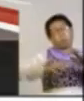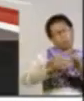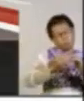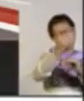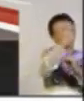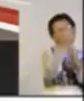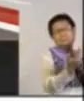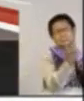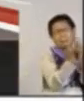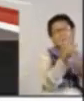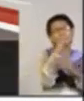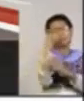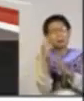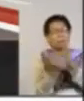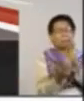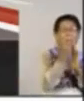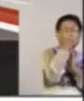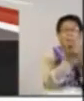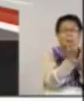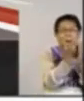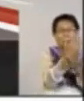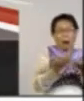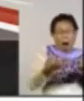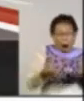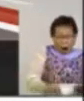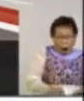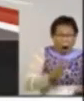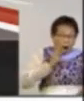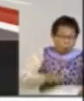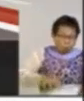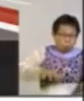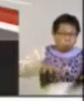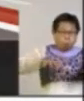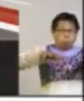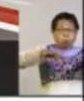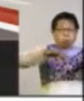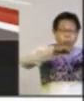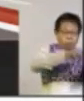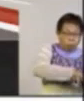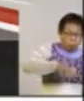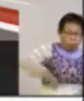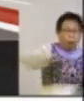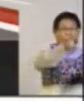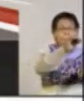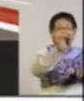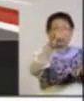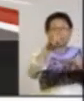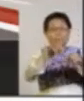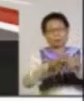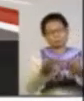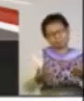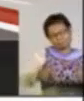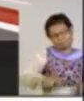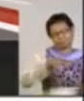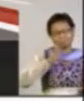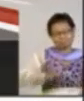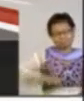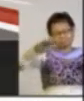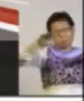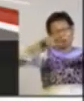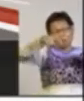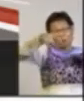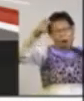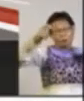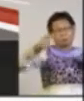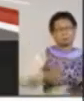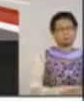lebih 3 jam malam semalam ditambah fenomena air pasang besar menyebabkan beberapa kawasan di Meru Kelang dilanda banjir kilat.